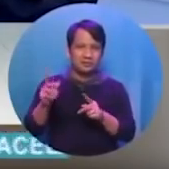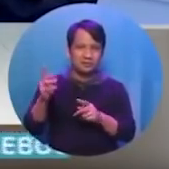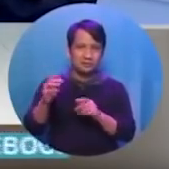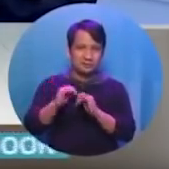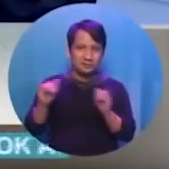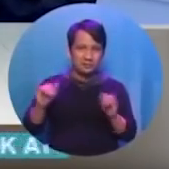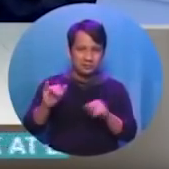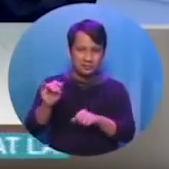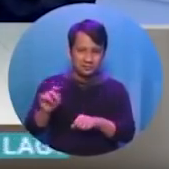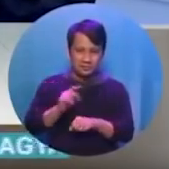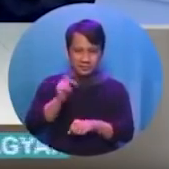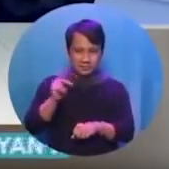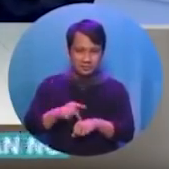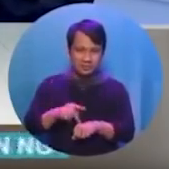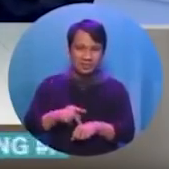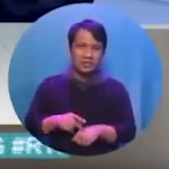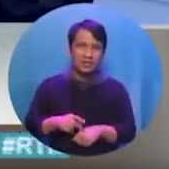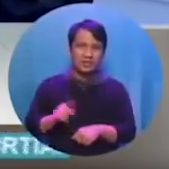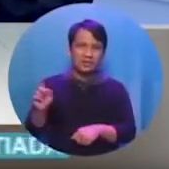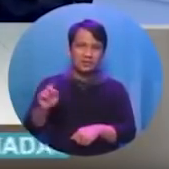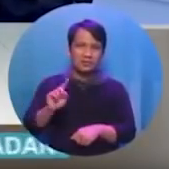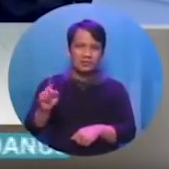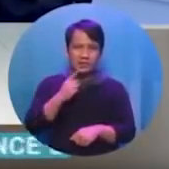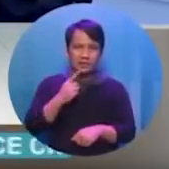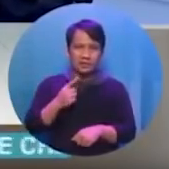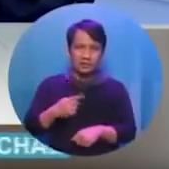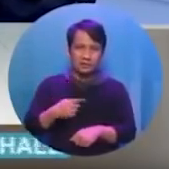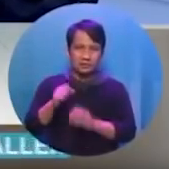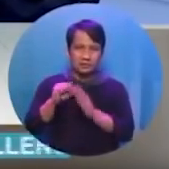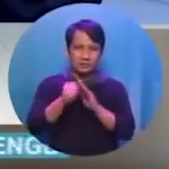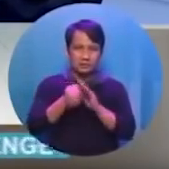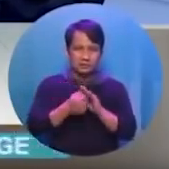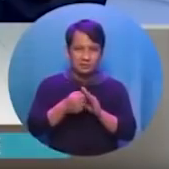anak ko. Oh. Ano po yun sa inyo? Parang subdivision?